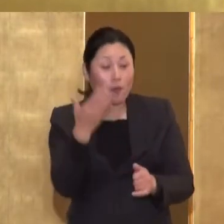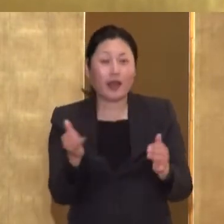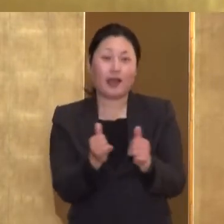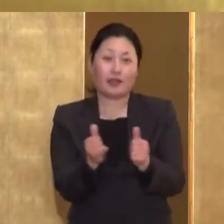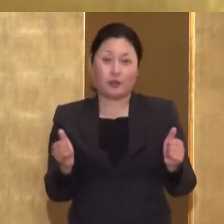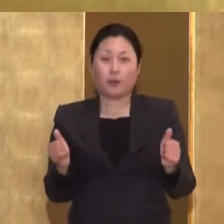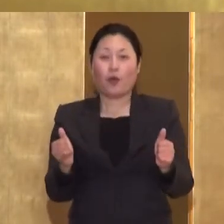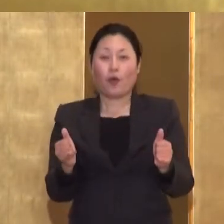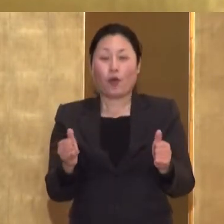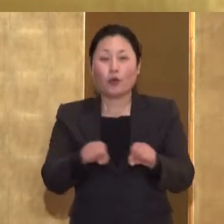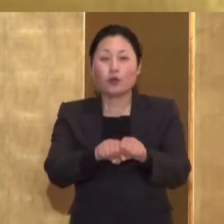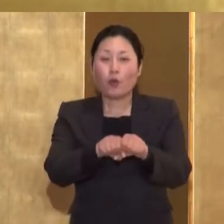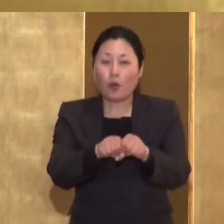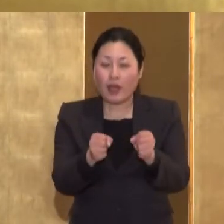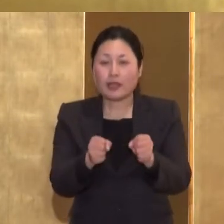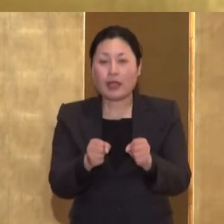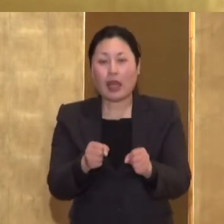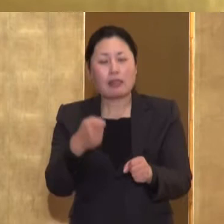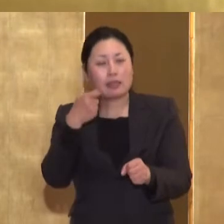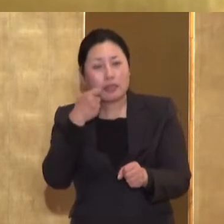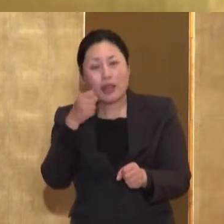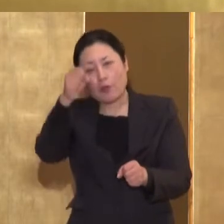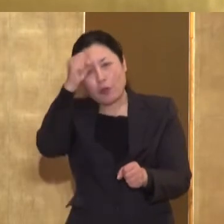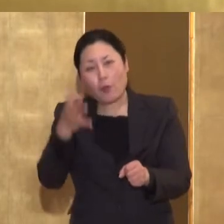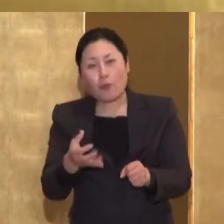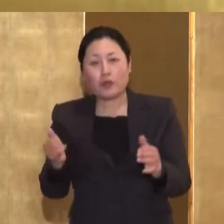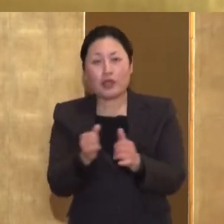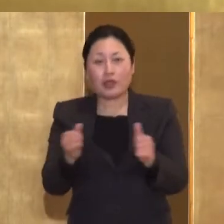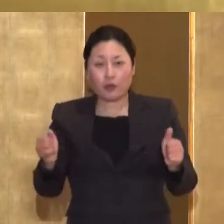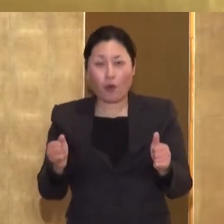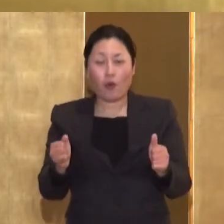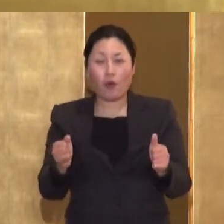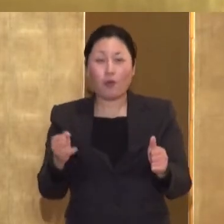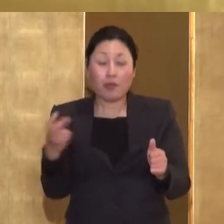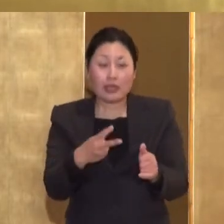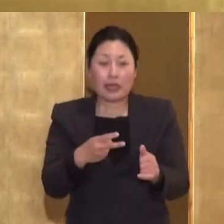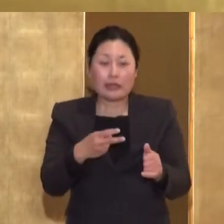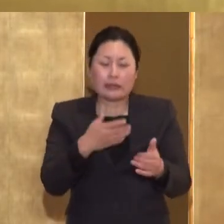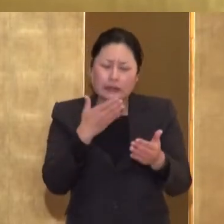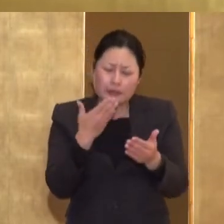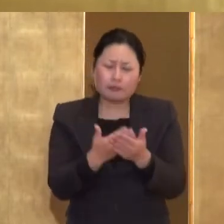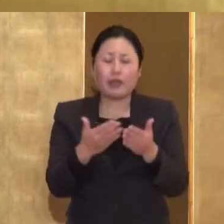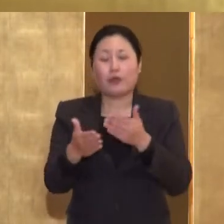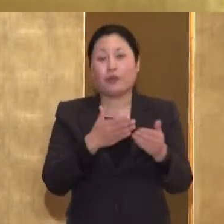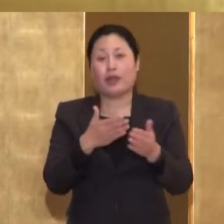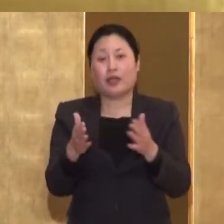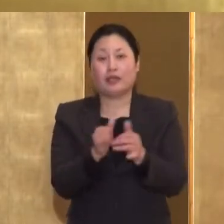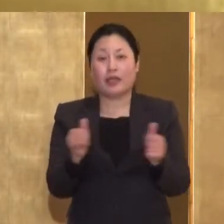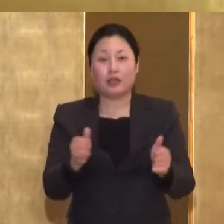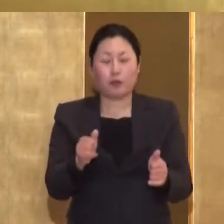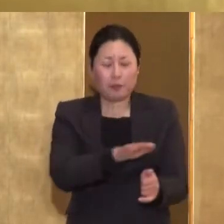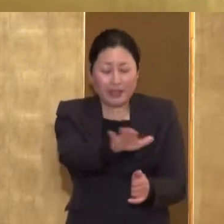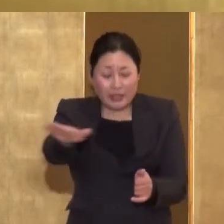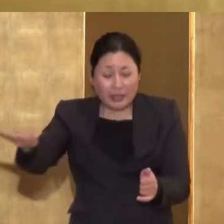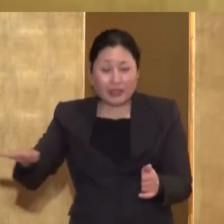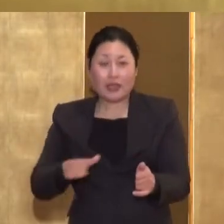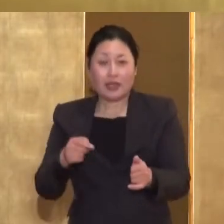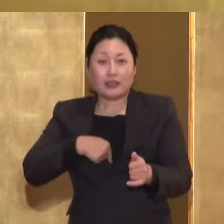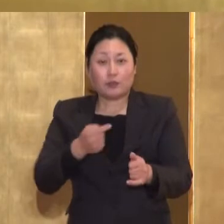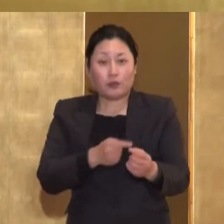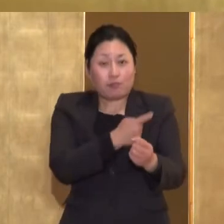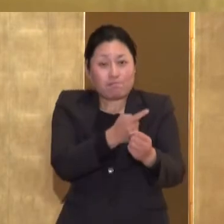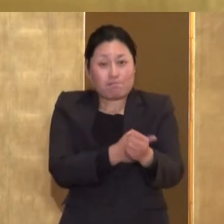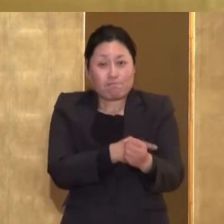も、障害や難病のある方も、一度失敗を経験した人も、誰もがその能力を発揮